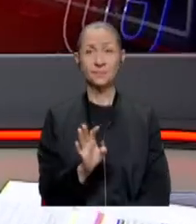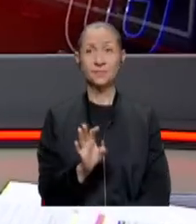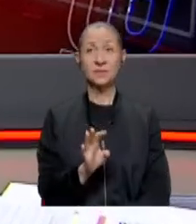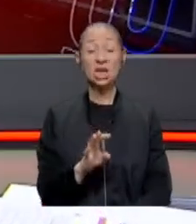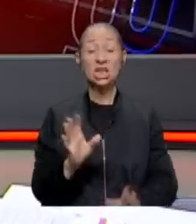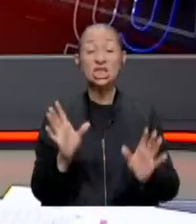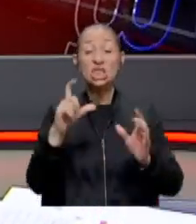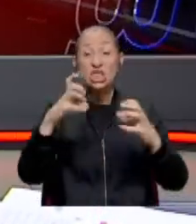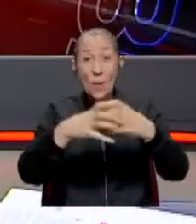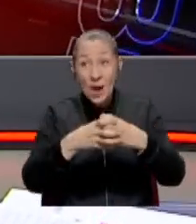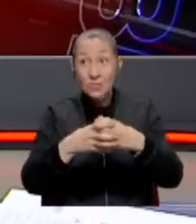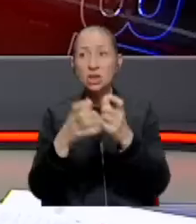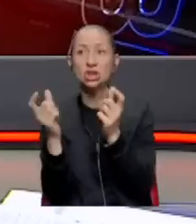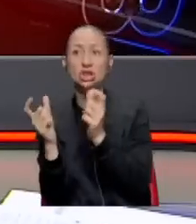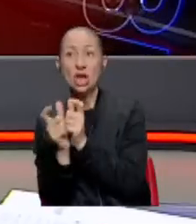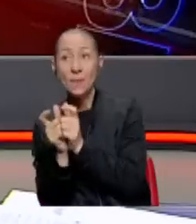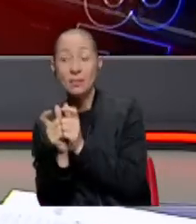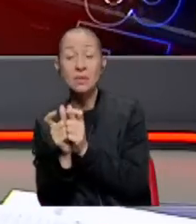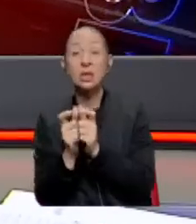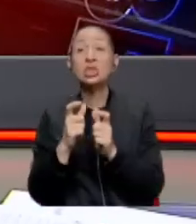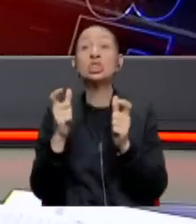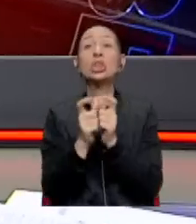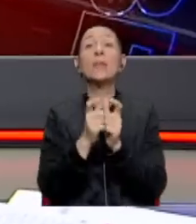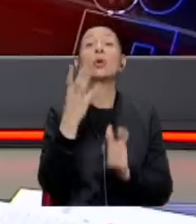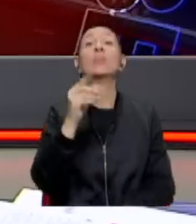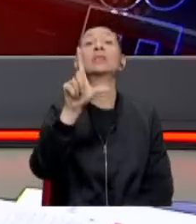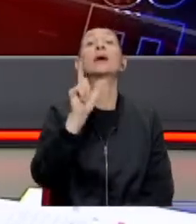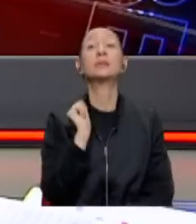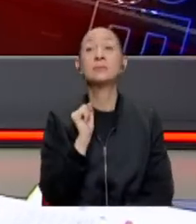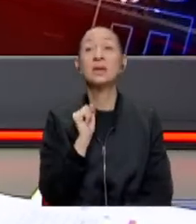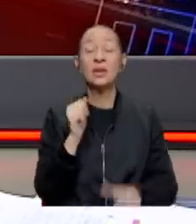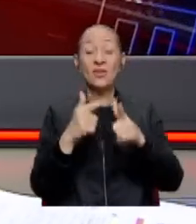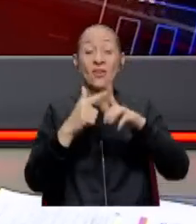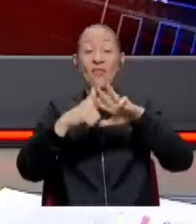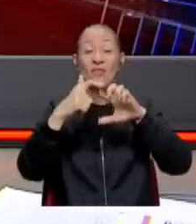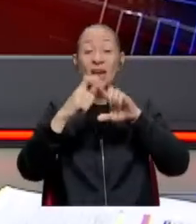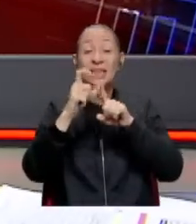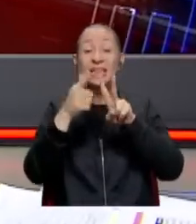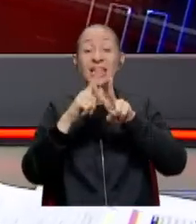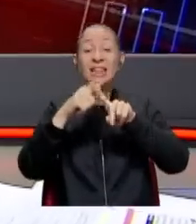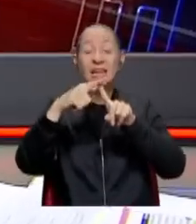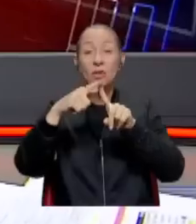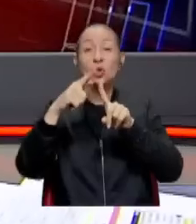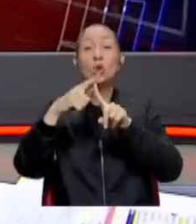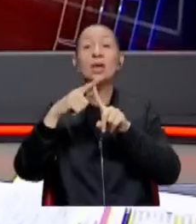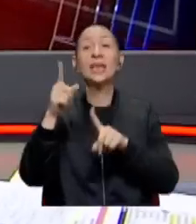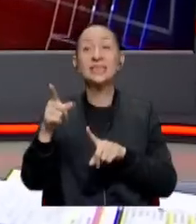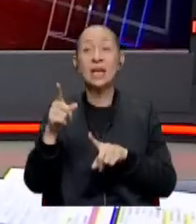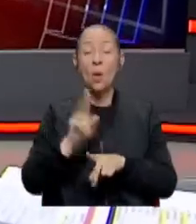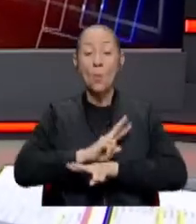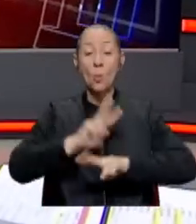Cemaat mi cemiyet mi sorusunun cevabının cemiyet olması gerekir Ferdinand tünyese açın bak